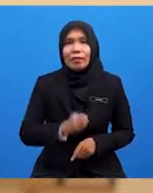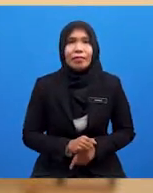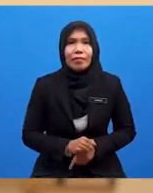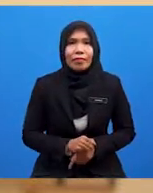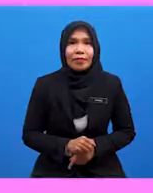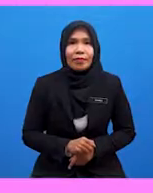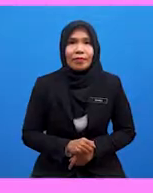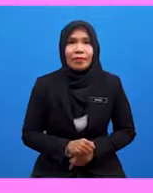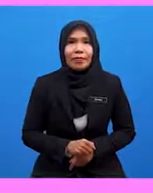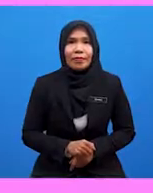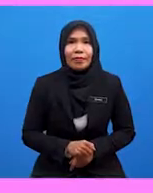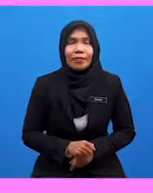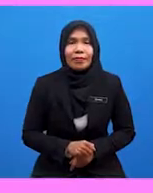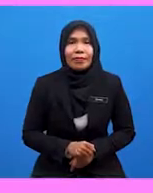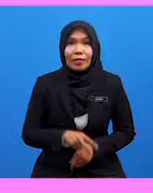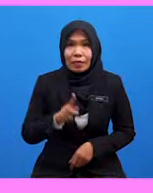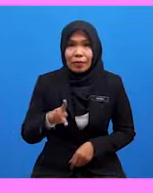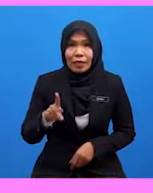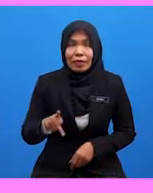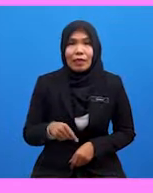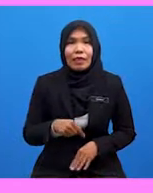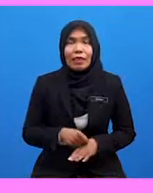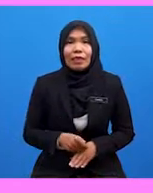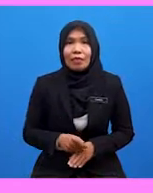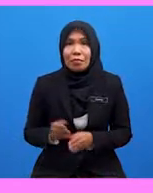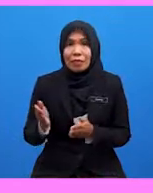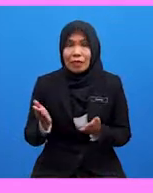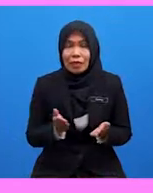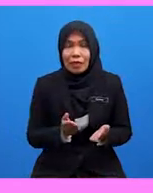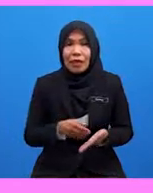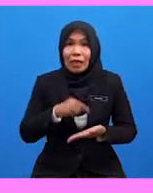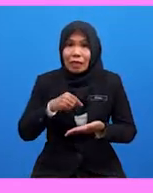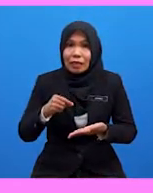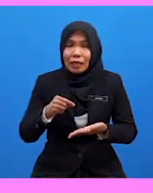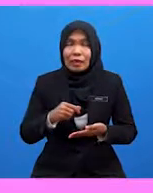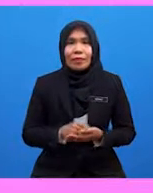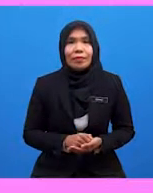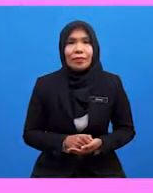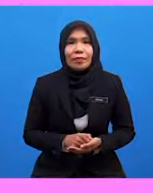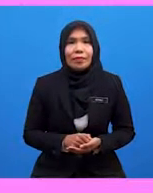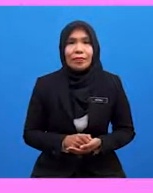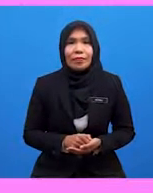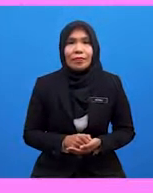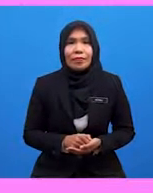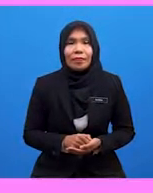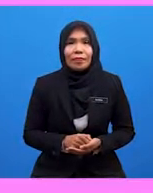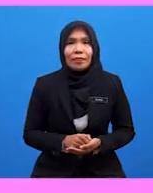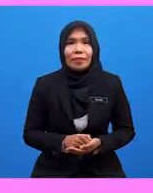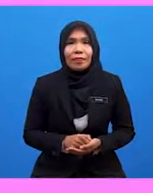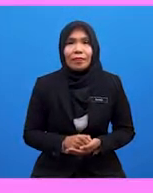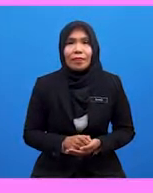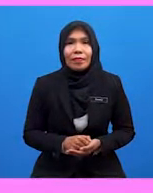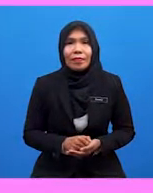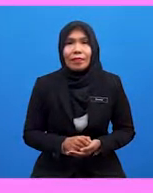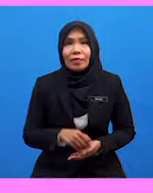skrin berikut. Pelajar diminta mengisi ruang pada jadual yang diberi, iaitu bahagian kelompok kata tugas